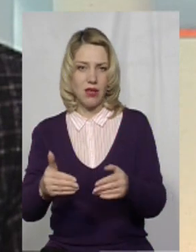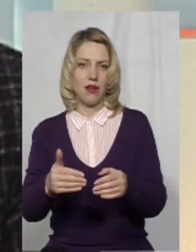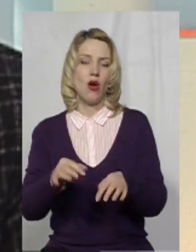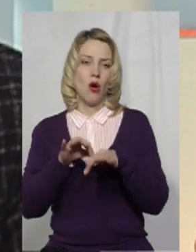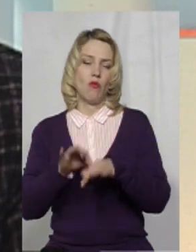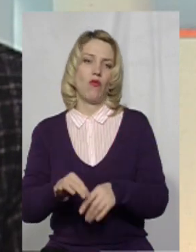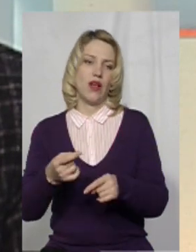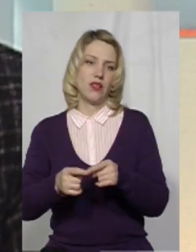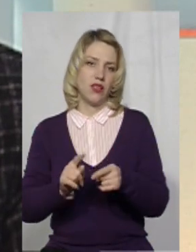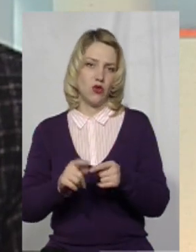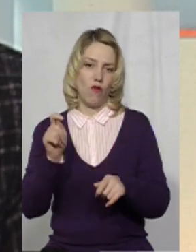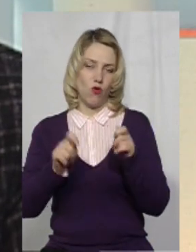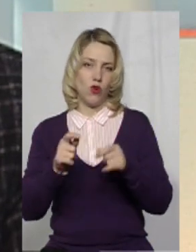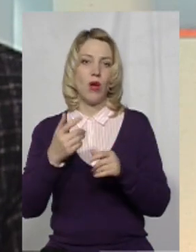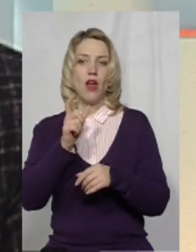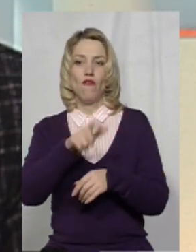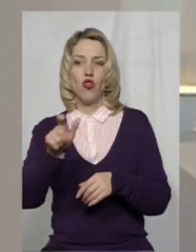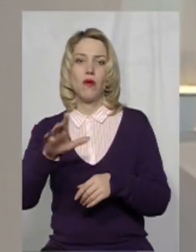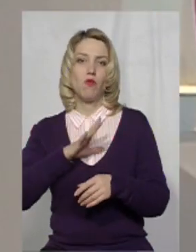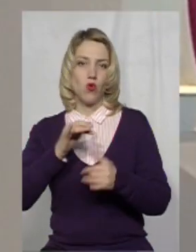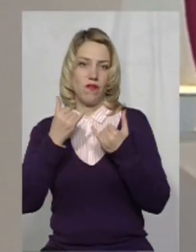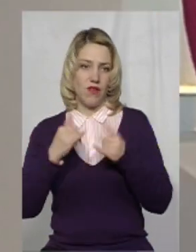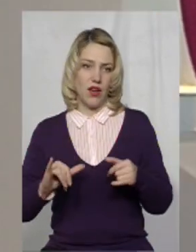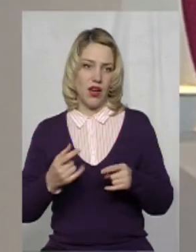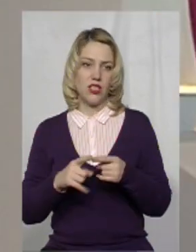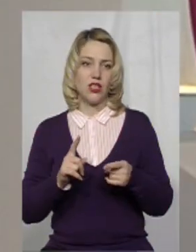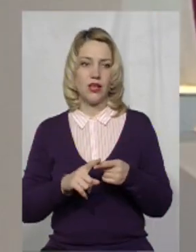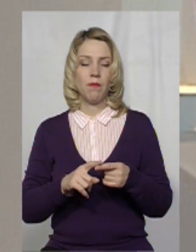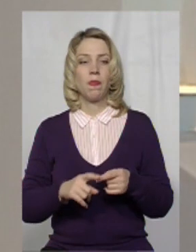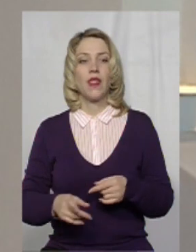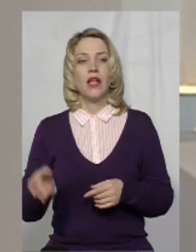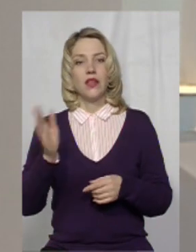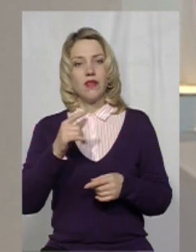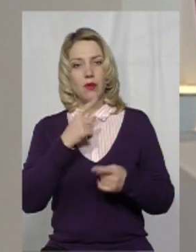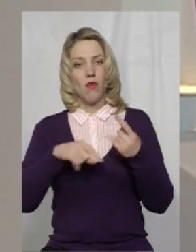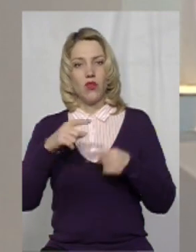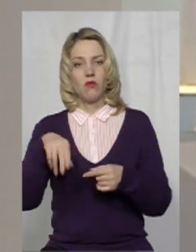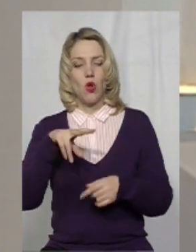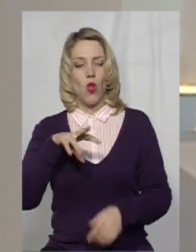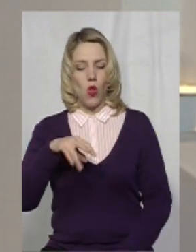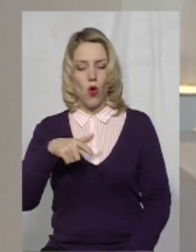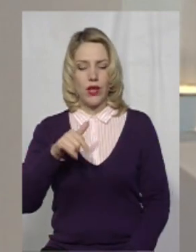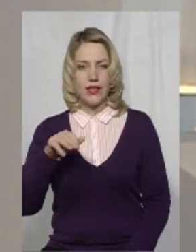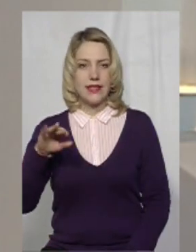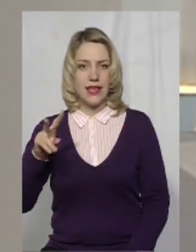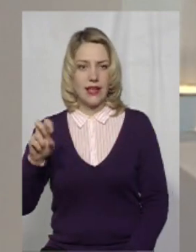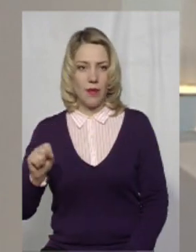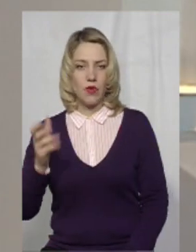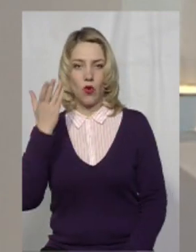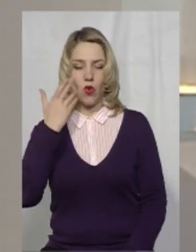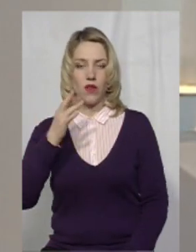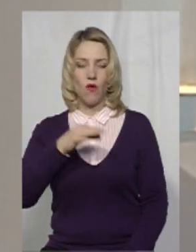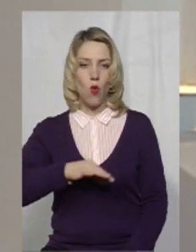даного форуму. Вони були вражені. І повертаючись до потенціалу логістичного, все ж, от, пане Василю, за вашими оцінками, коли жителі